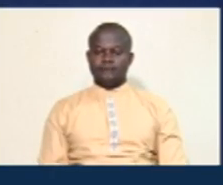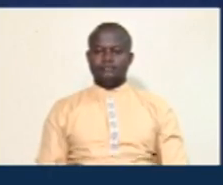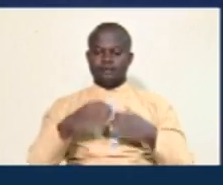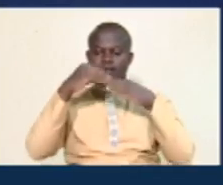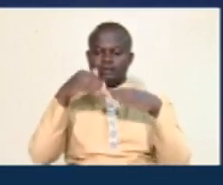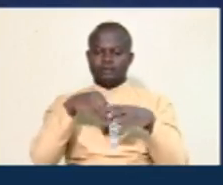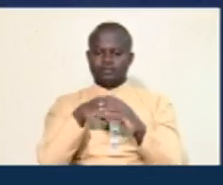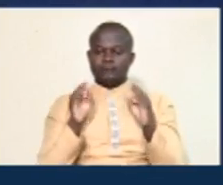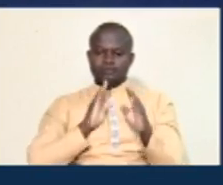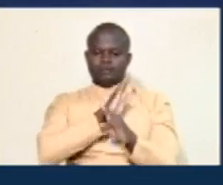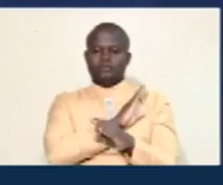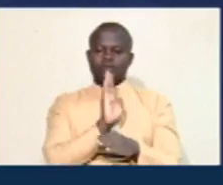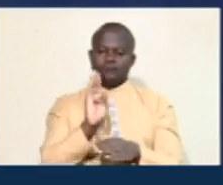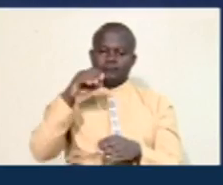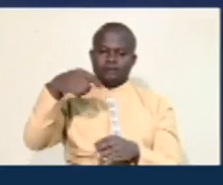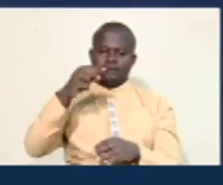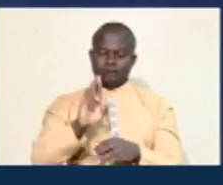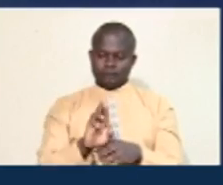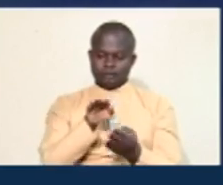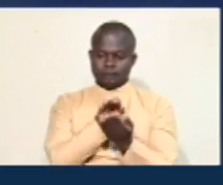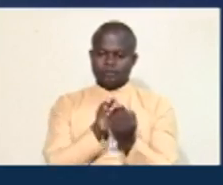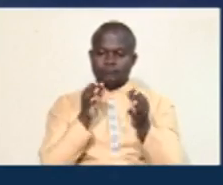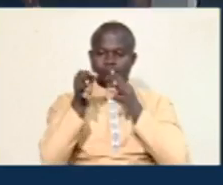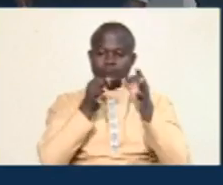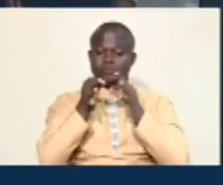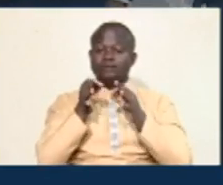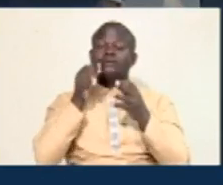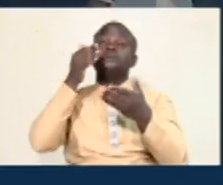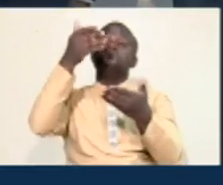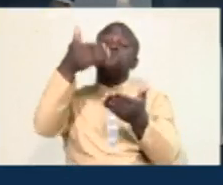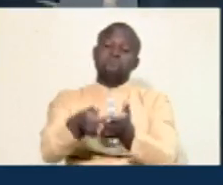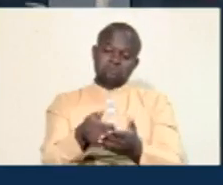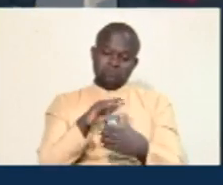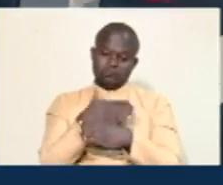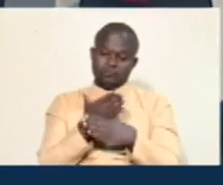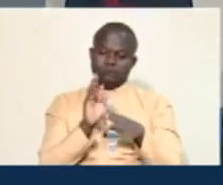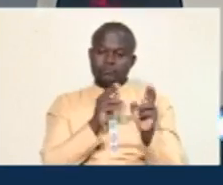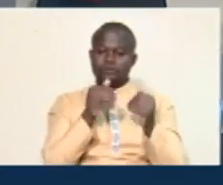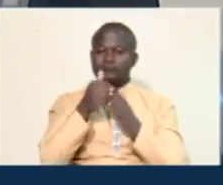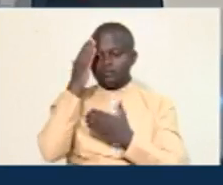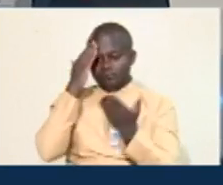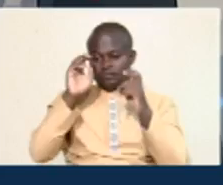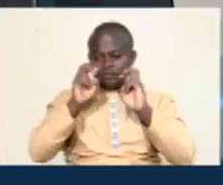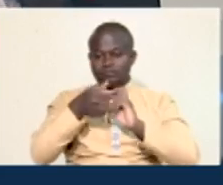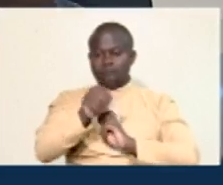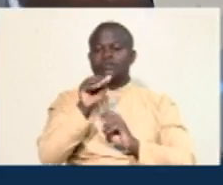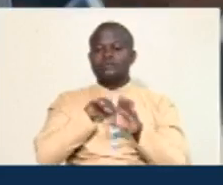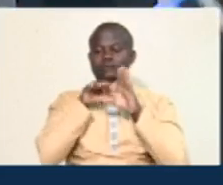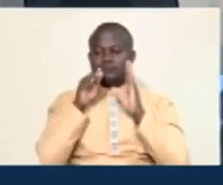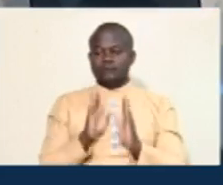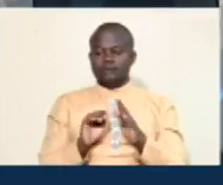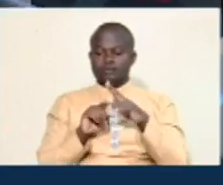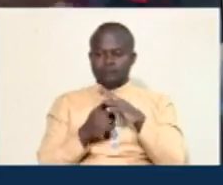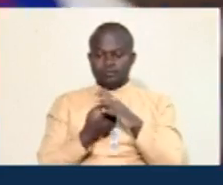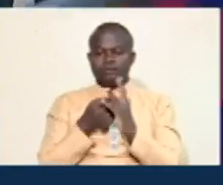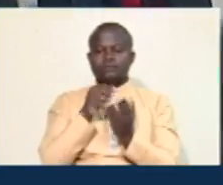Umuyobozi w'inama y'ubutegetsi ya BPR Bank asobanura amaherezo y'imigabane yari isanzwe izwi ko ari iy'abanyamuryango bashinze